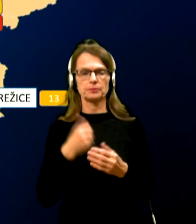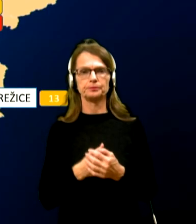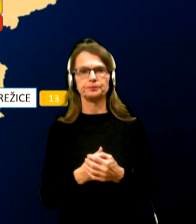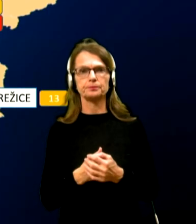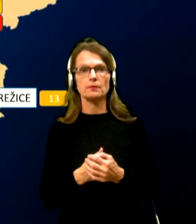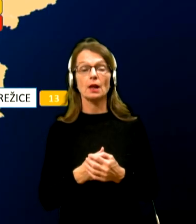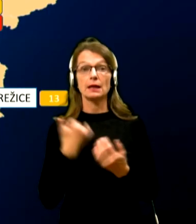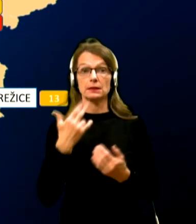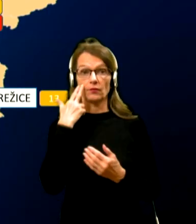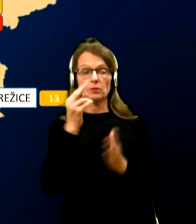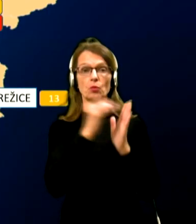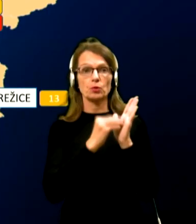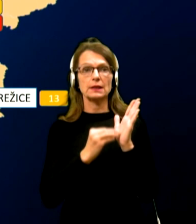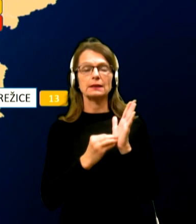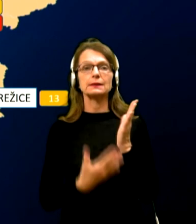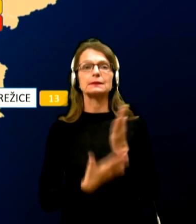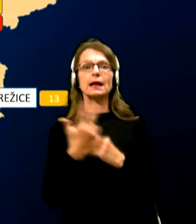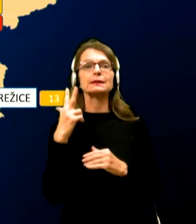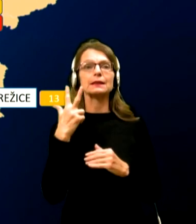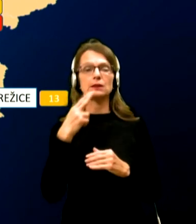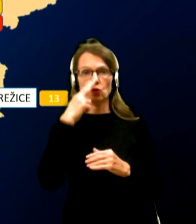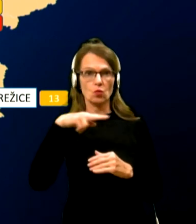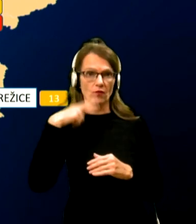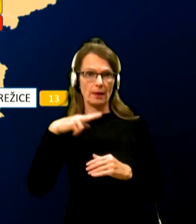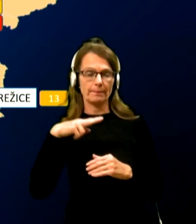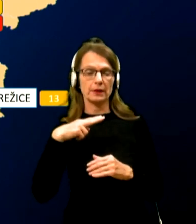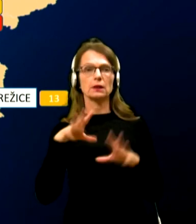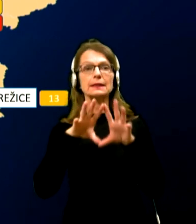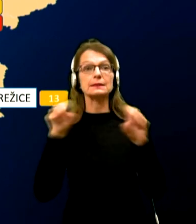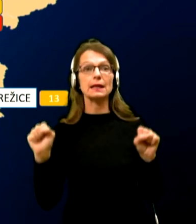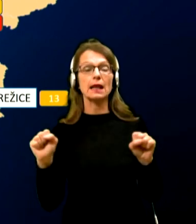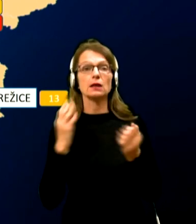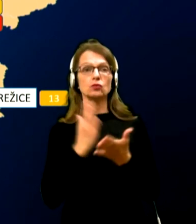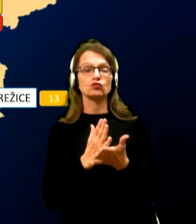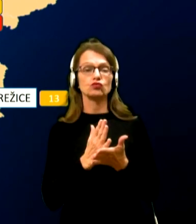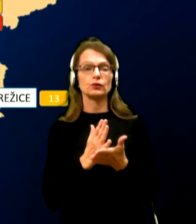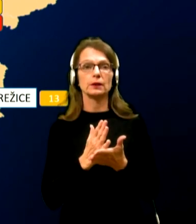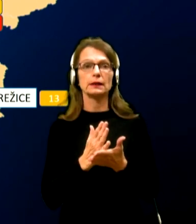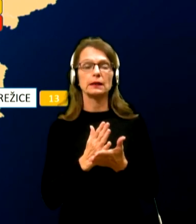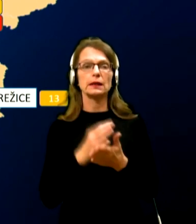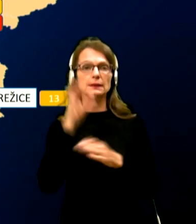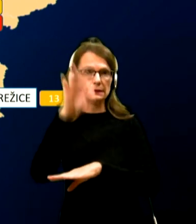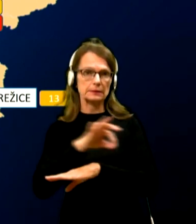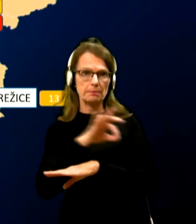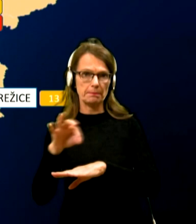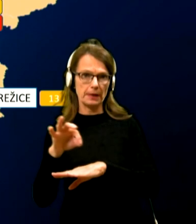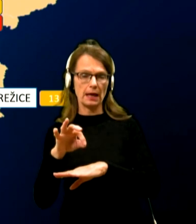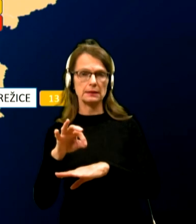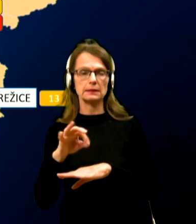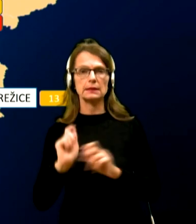Tukaj so pa že podatki za 3. november. Izdelane imamo že strategijo oziroma